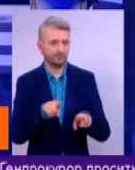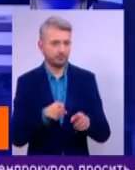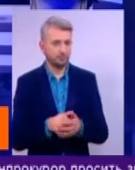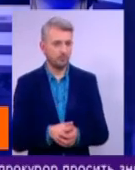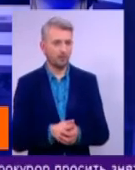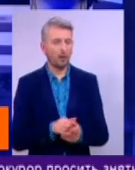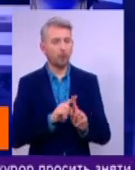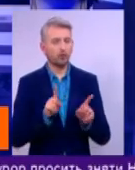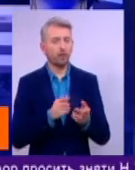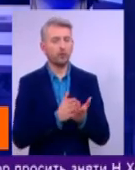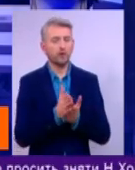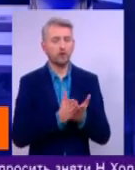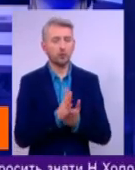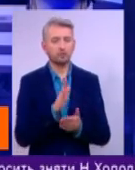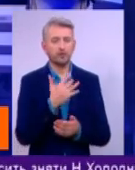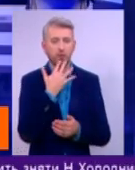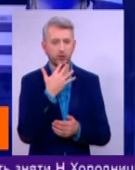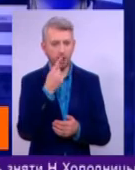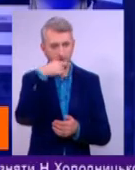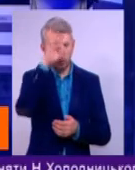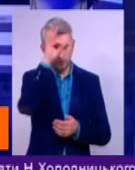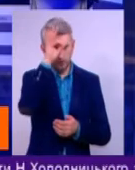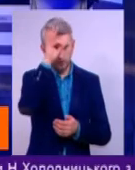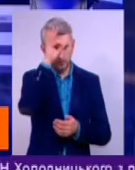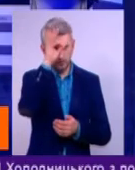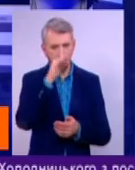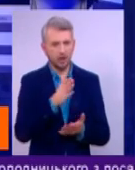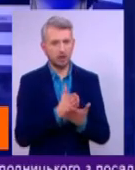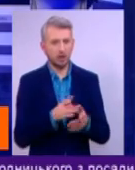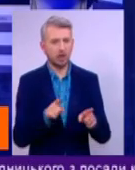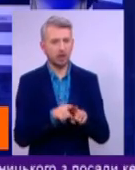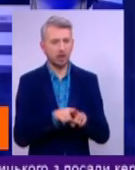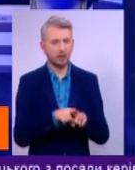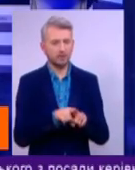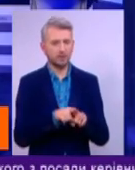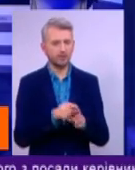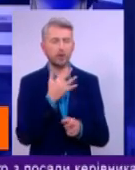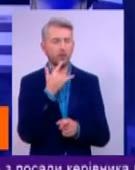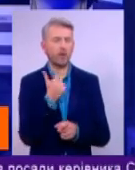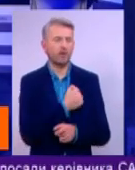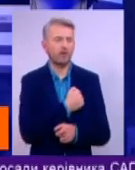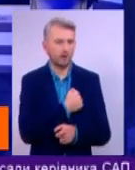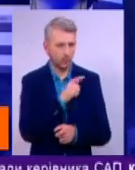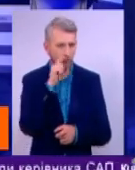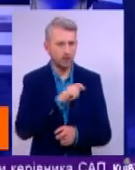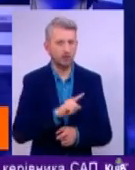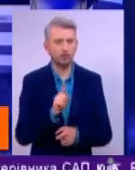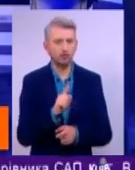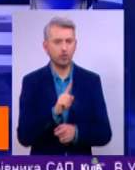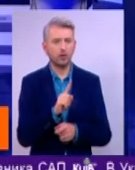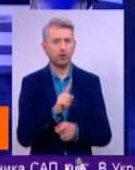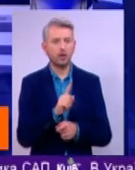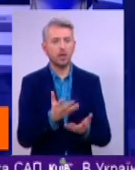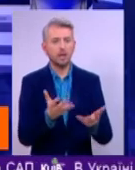Особливості служби в Національної поліції є таке. Національної гвардії України, що